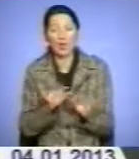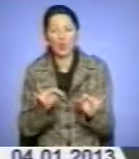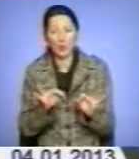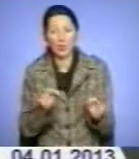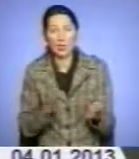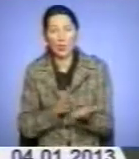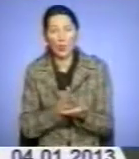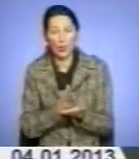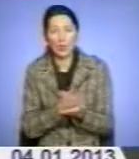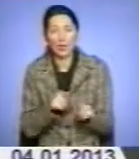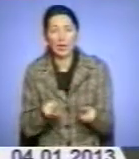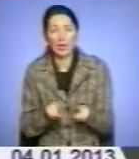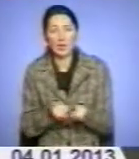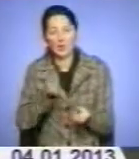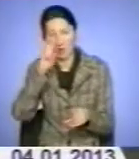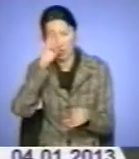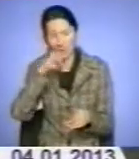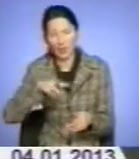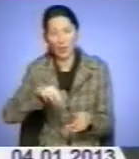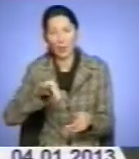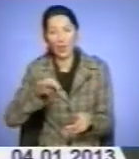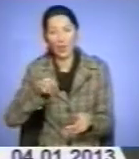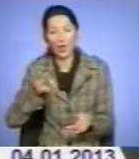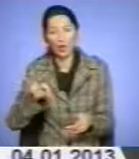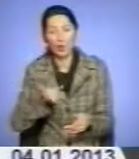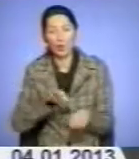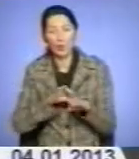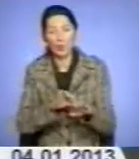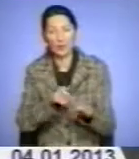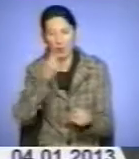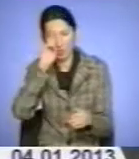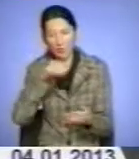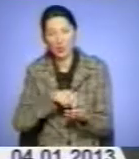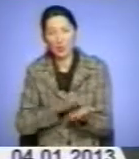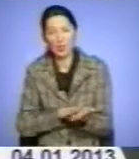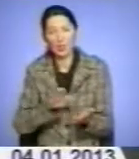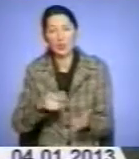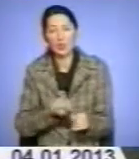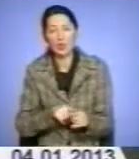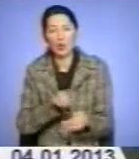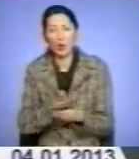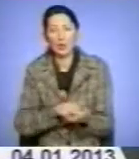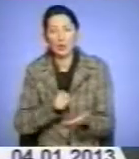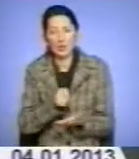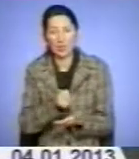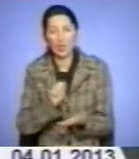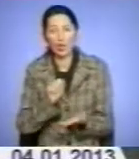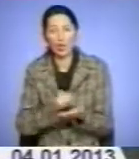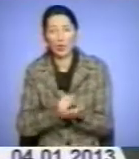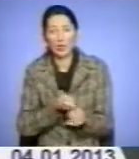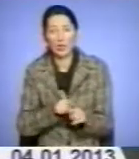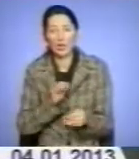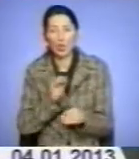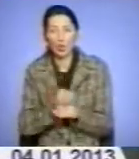інформаційні послуги та державне мито за проведення державної реєстрації. Після чого дана заява і документи, які до неї додаються,